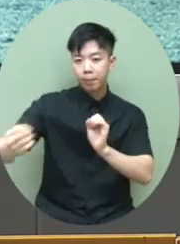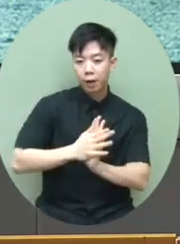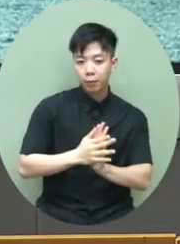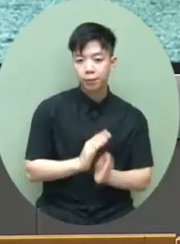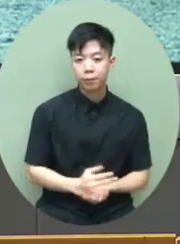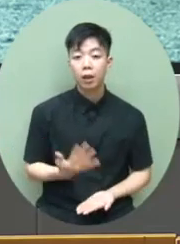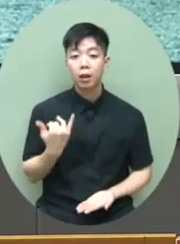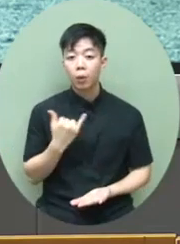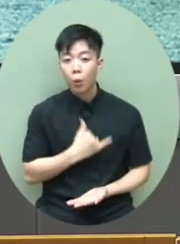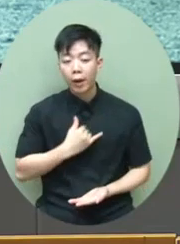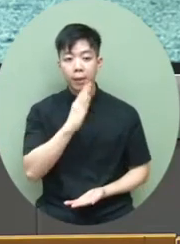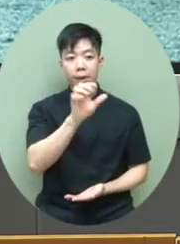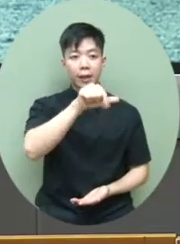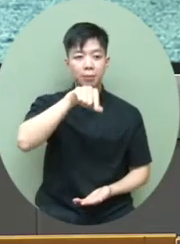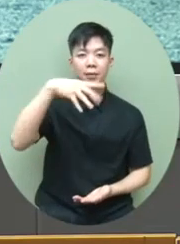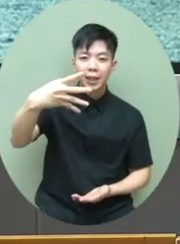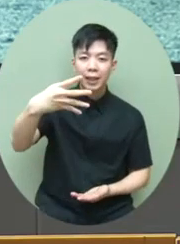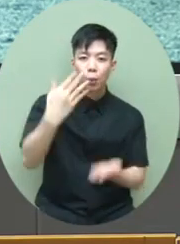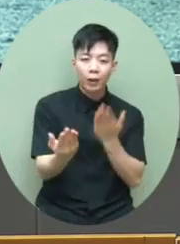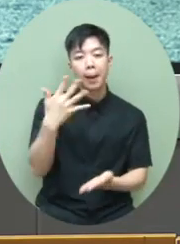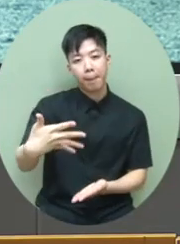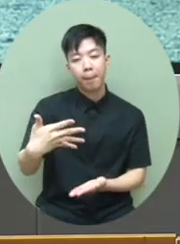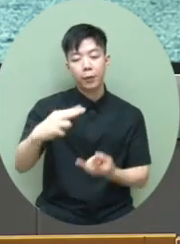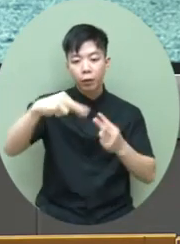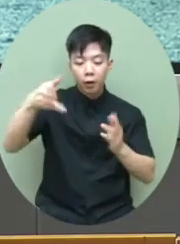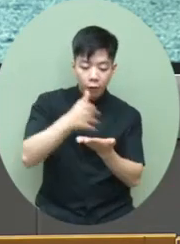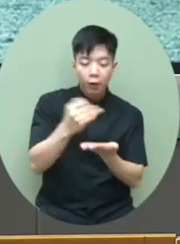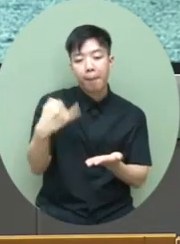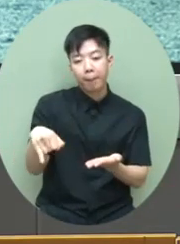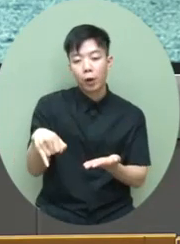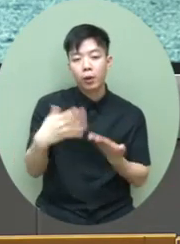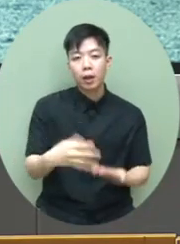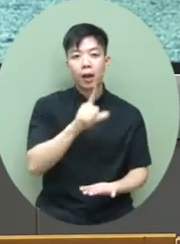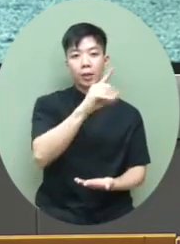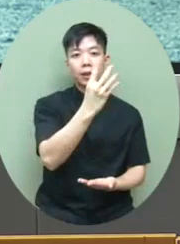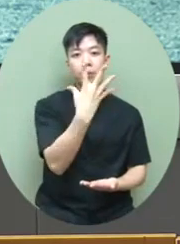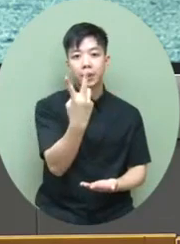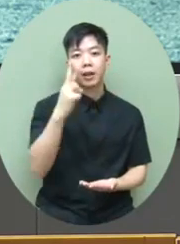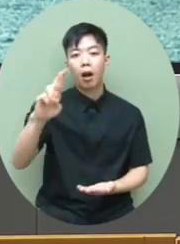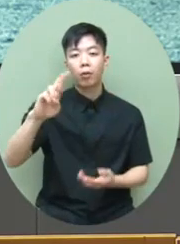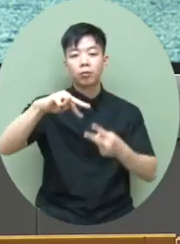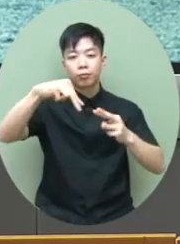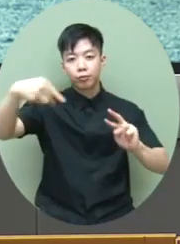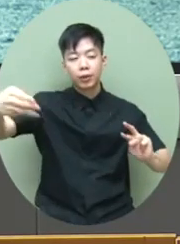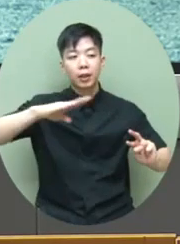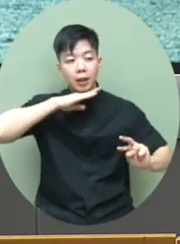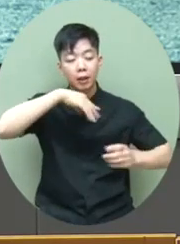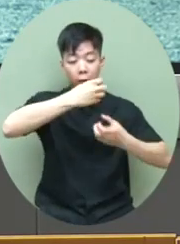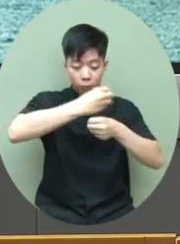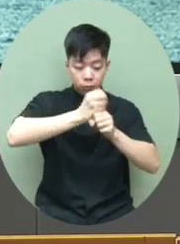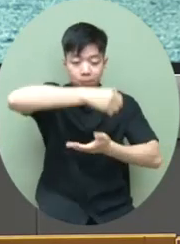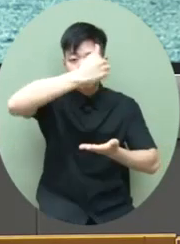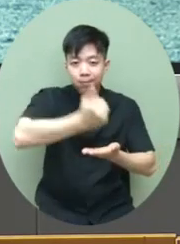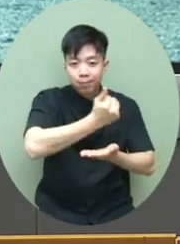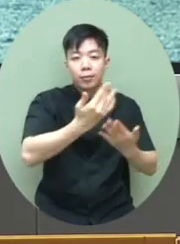或者五，我哋暫時就分唔到住，因為係睇嗰個 L452R， 咁要等個全基因分析先至知道咯嚇。咁